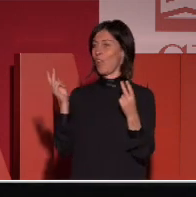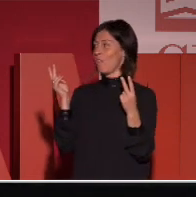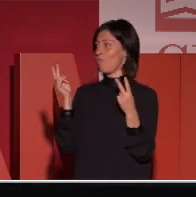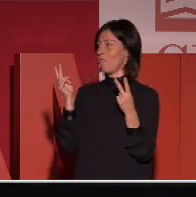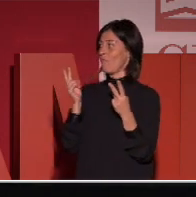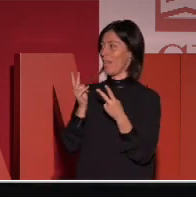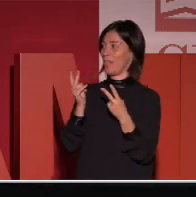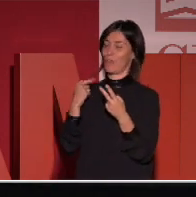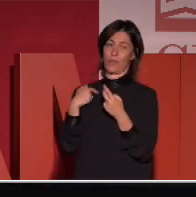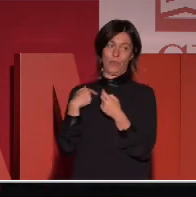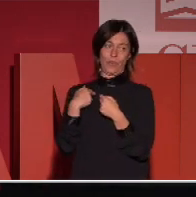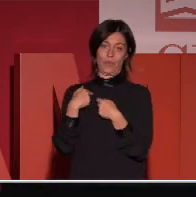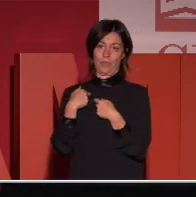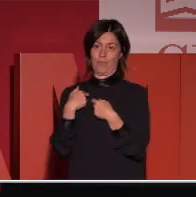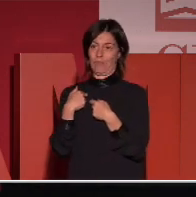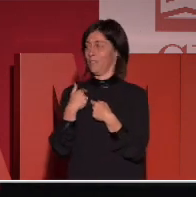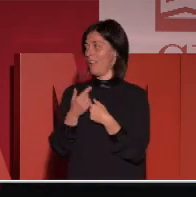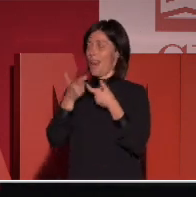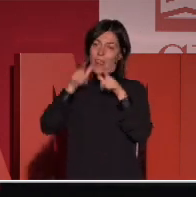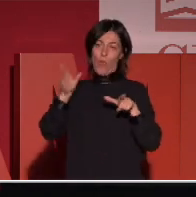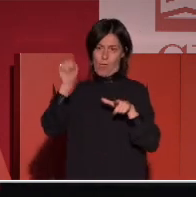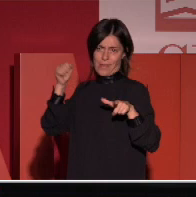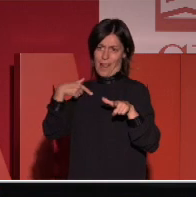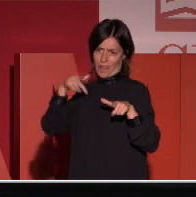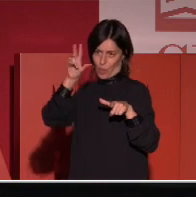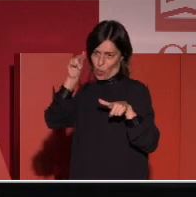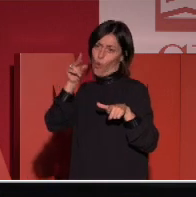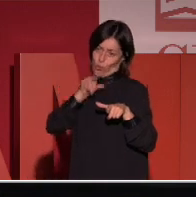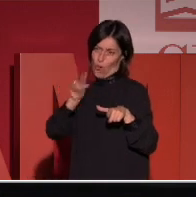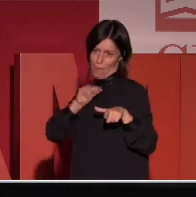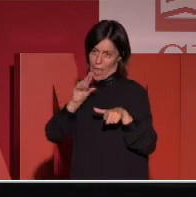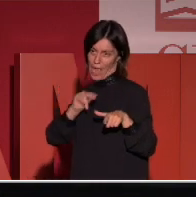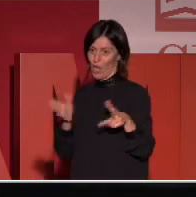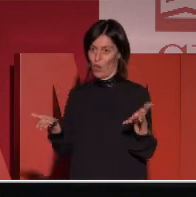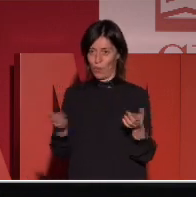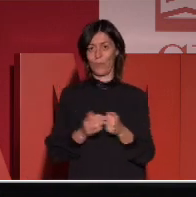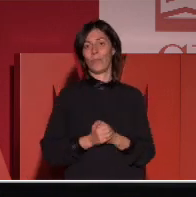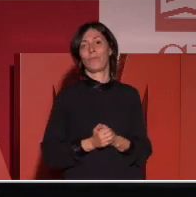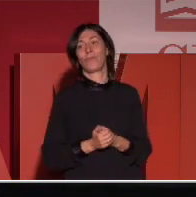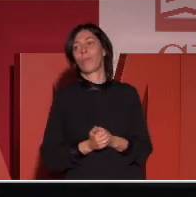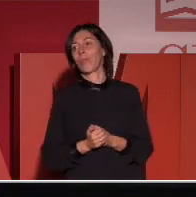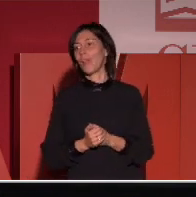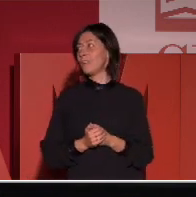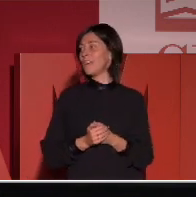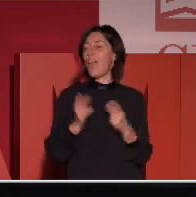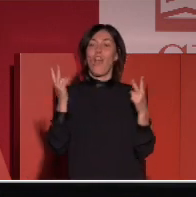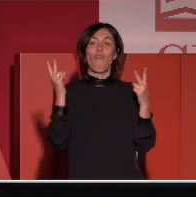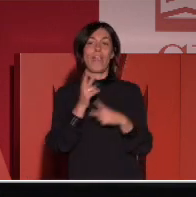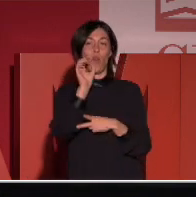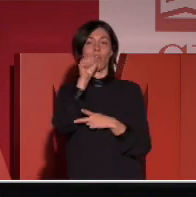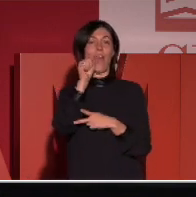quindi incomprensibile a tutti noi che poi sardo ci fosse un sardo solo quelli di alghero non si capiscono con quelli e